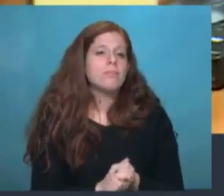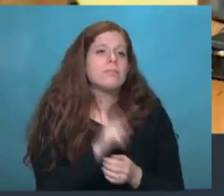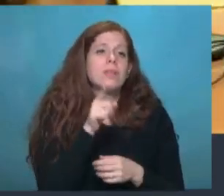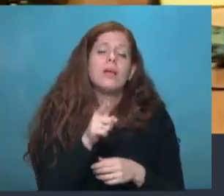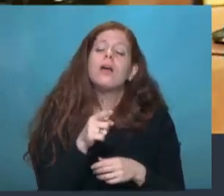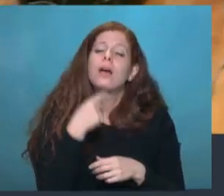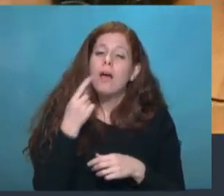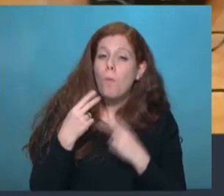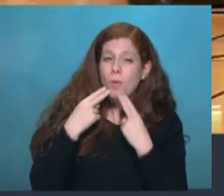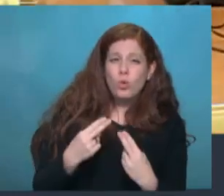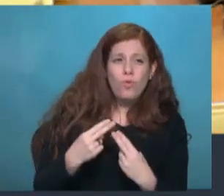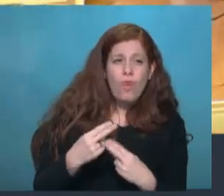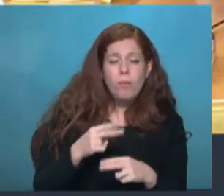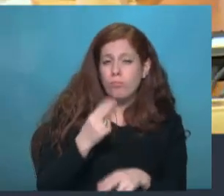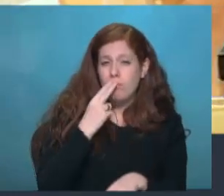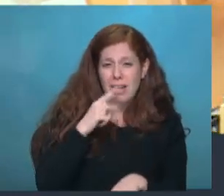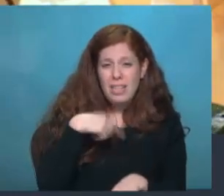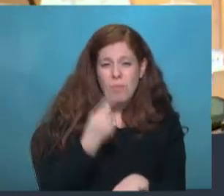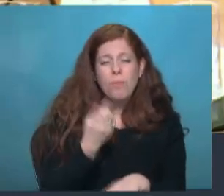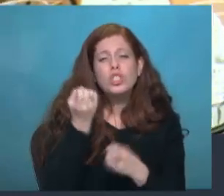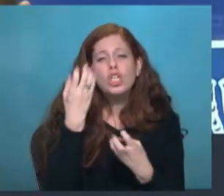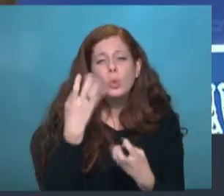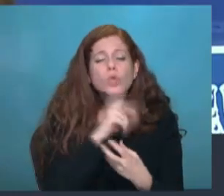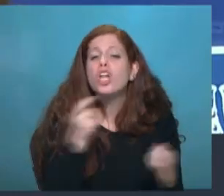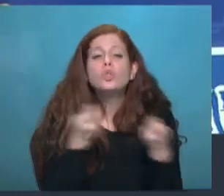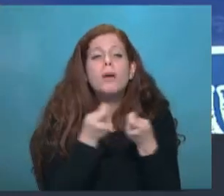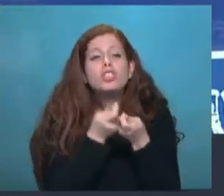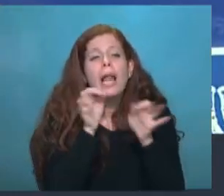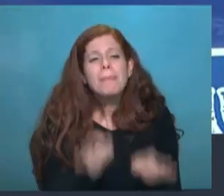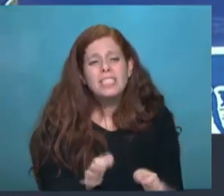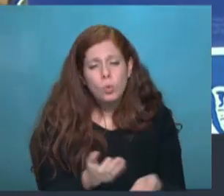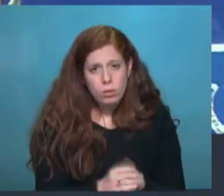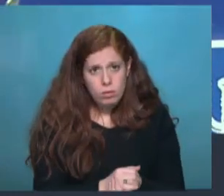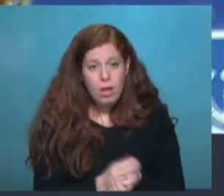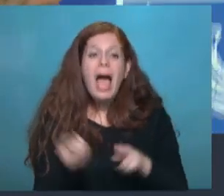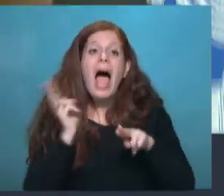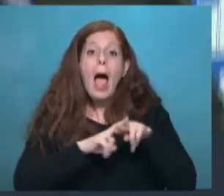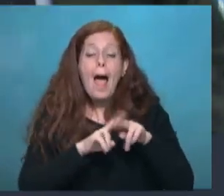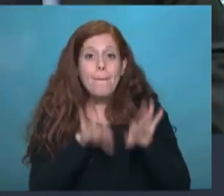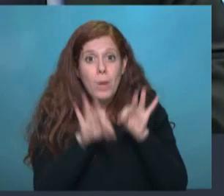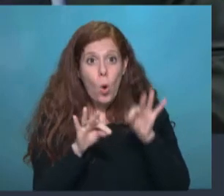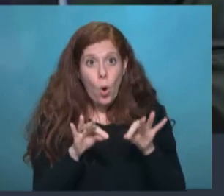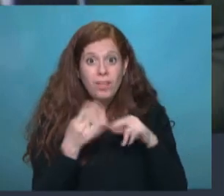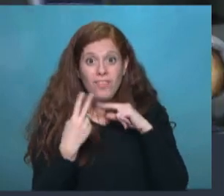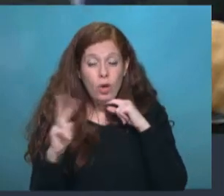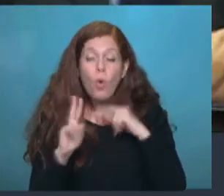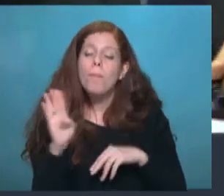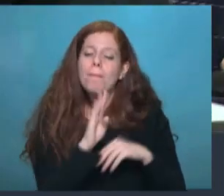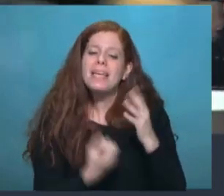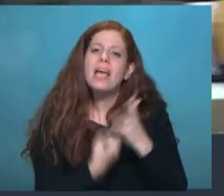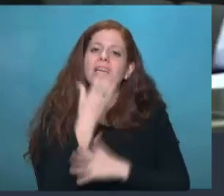דברי בנט קשקוש מוחלט, אין להם שום קשר למציאות. אחרי הבחירות הבטיחו בליכוד, נתניהו יקים ממשלת